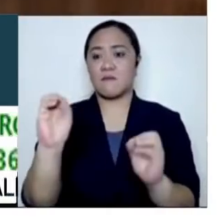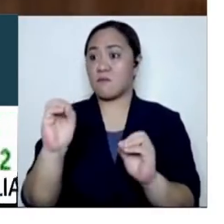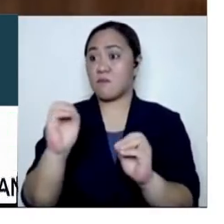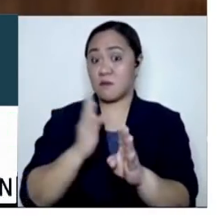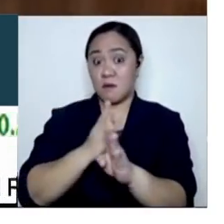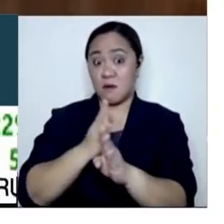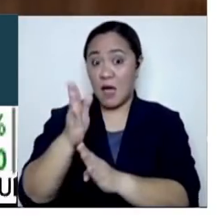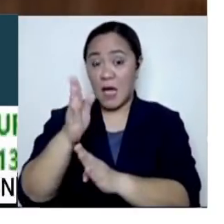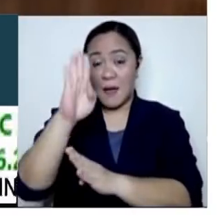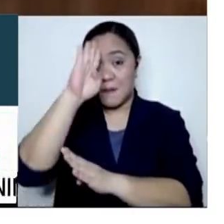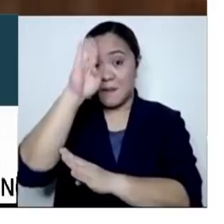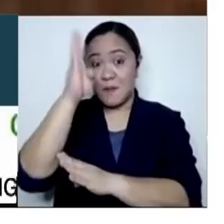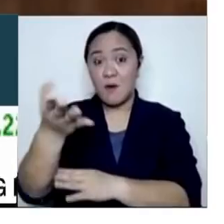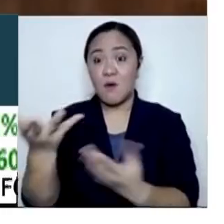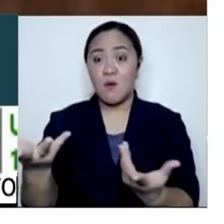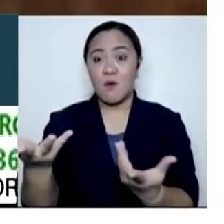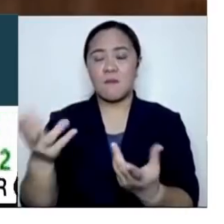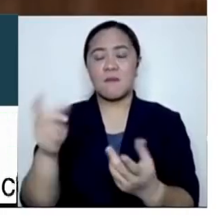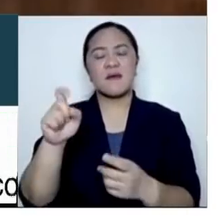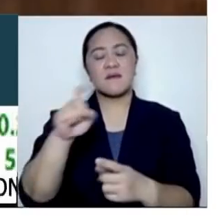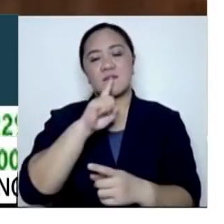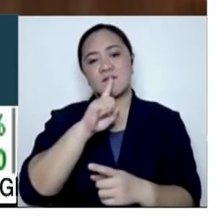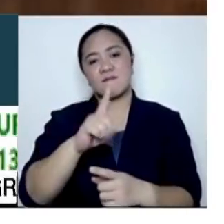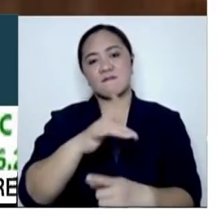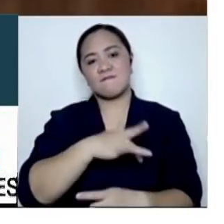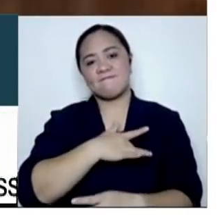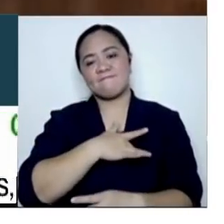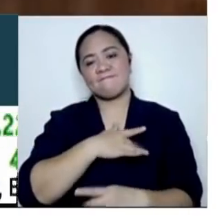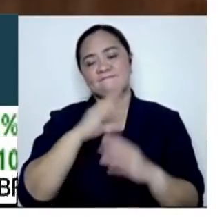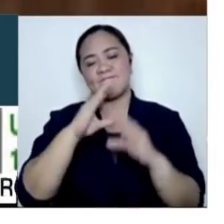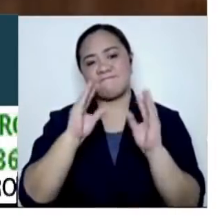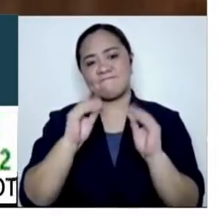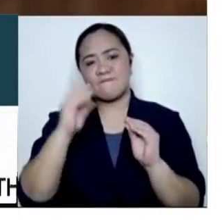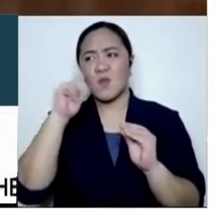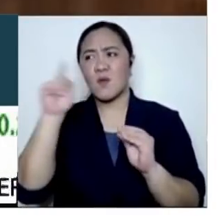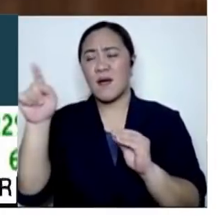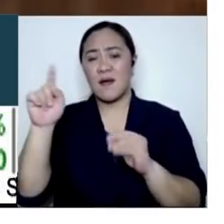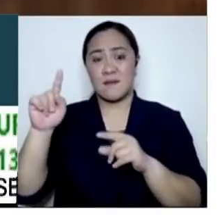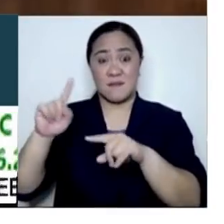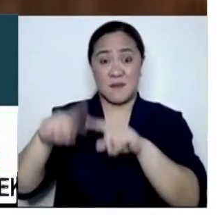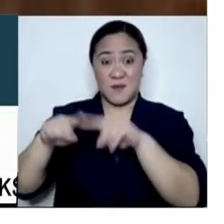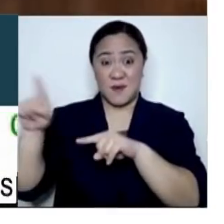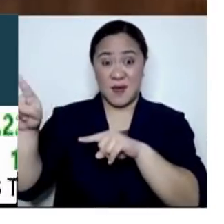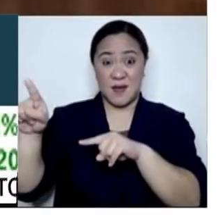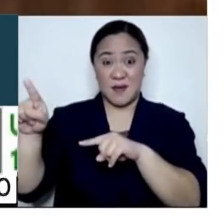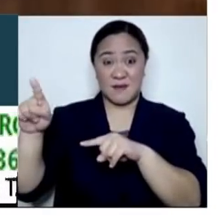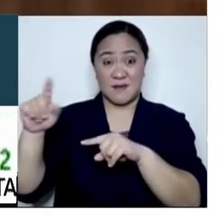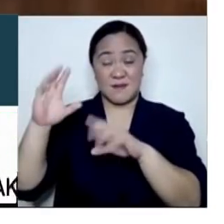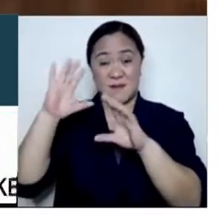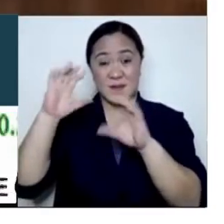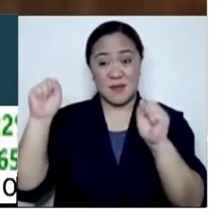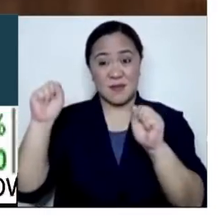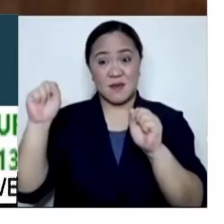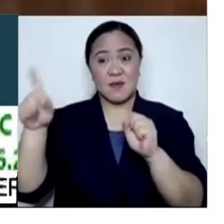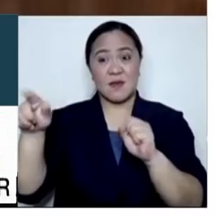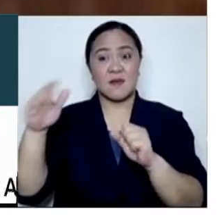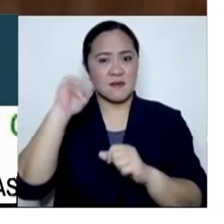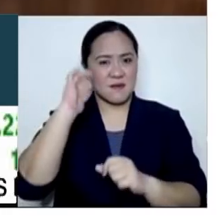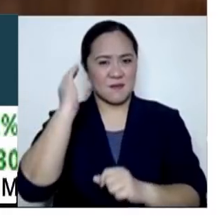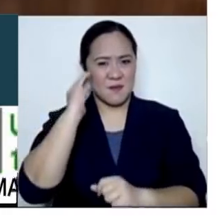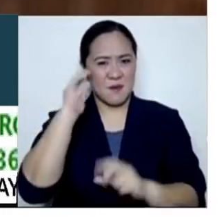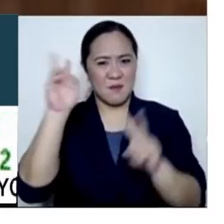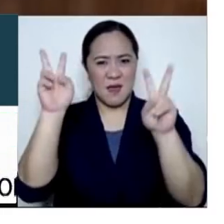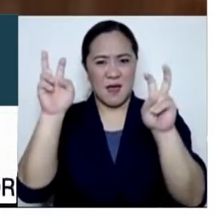mapanindigan. And really, that is so sad because kaibigan ng Pangulo yan eh. Tell me who your friends are and I'll tell you who you are. Hmm. And